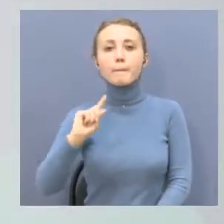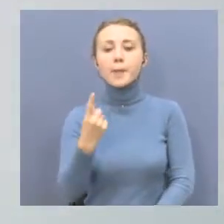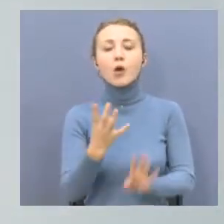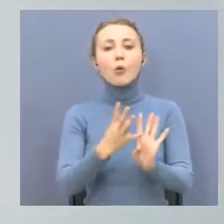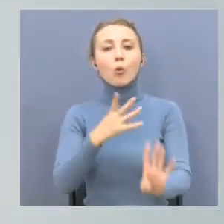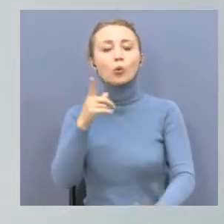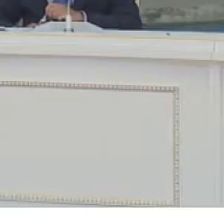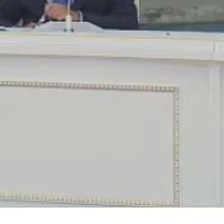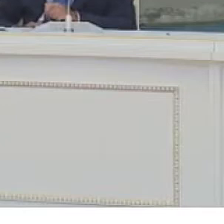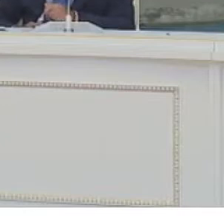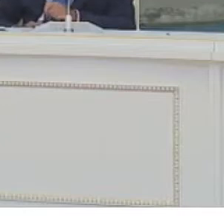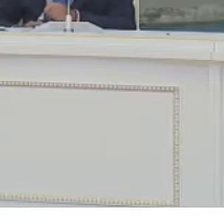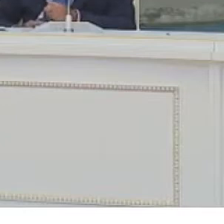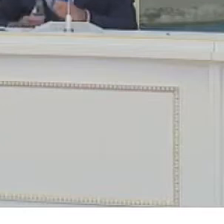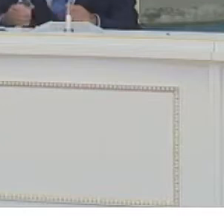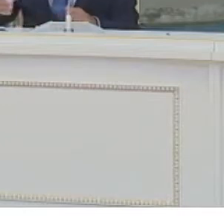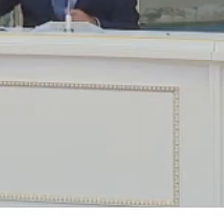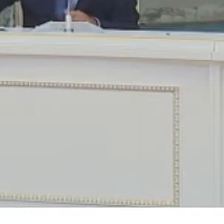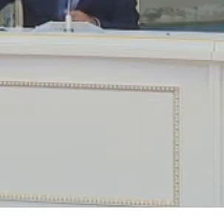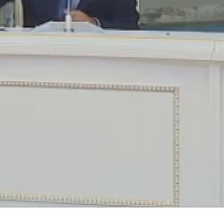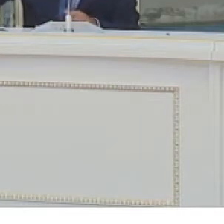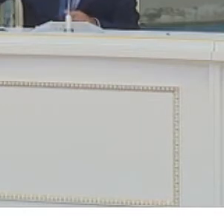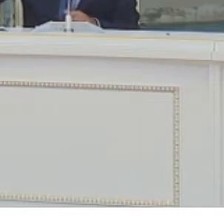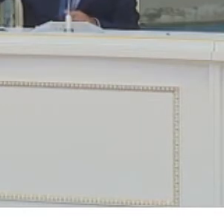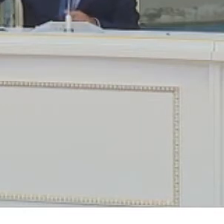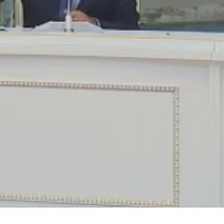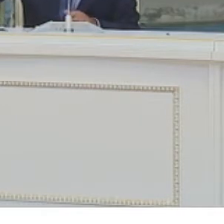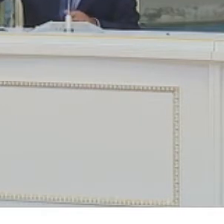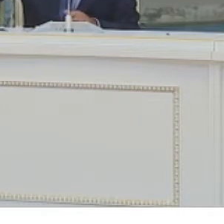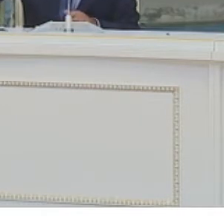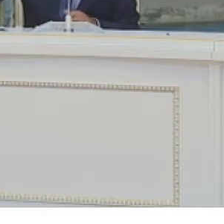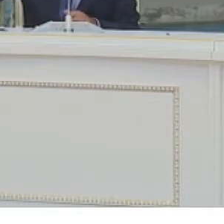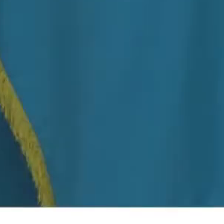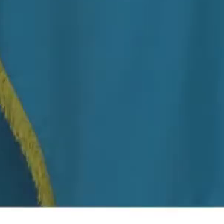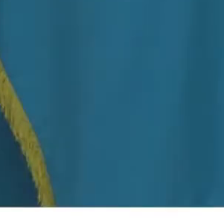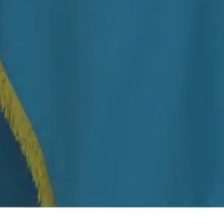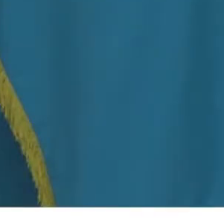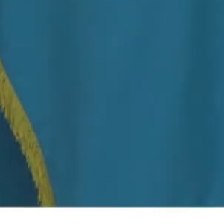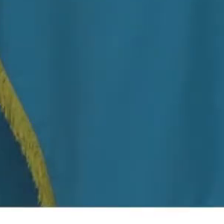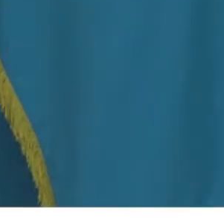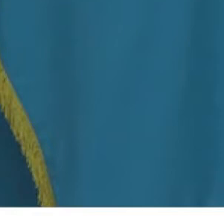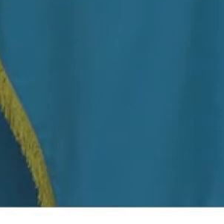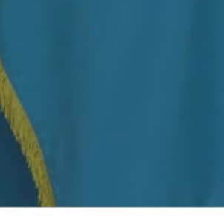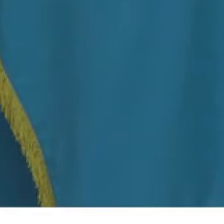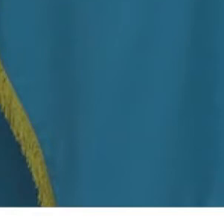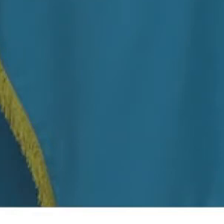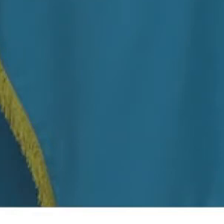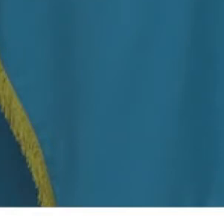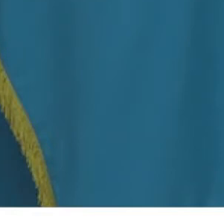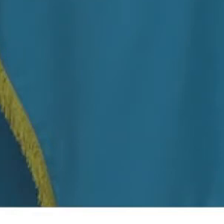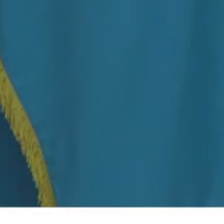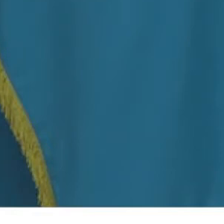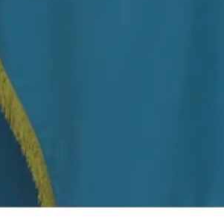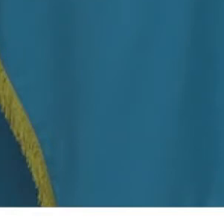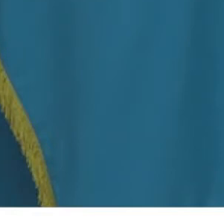негізгі міндетін атап өтті. Біздің алдымызда мемлекеттің даму стратегиясы мен тәсілін өзгерту міндеті тұр.